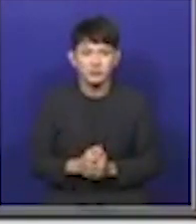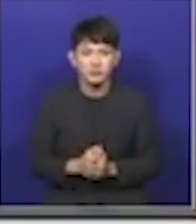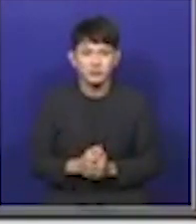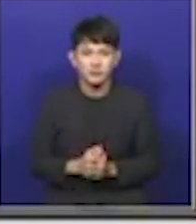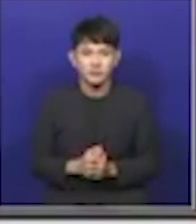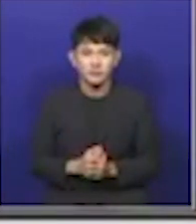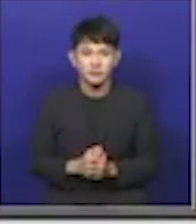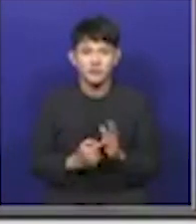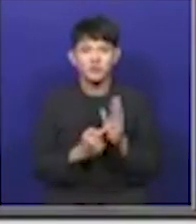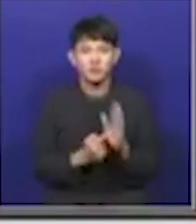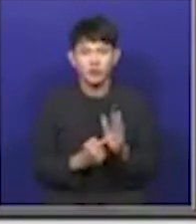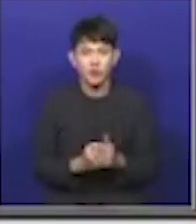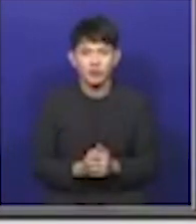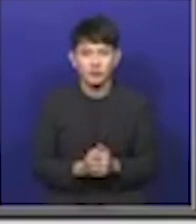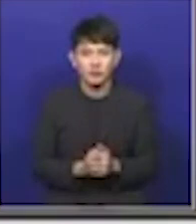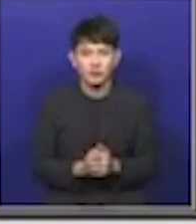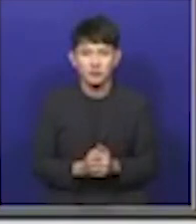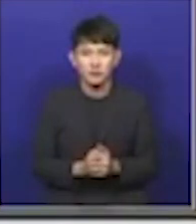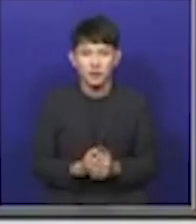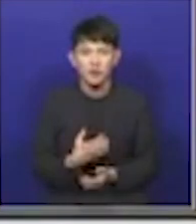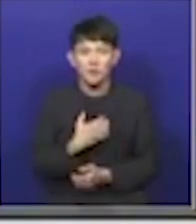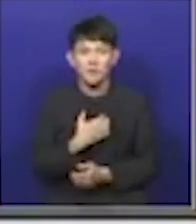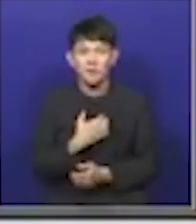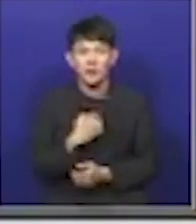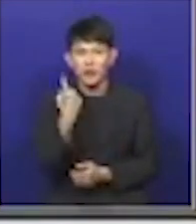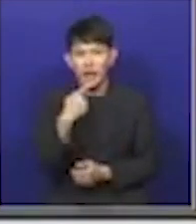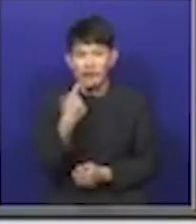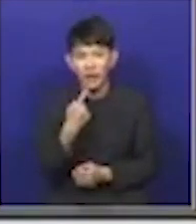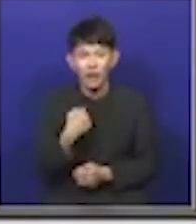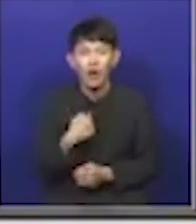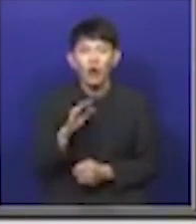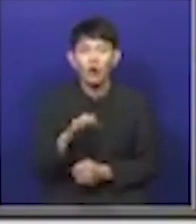คนตะวันออกกลางไม่อยากตัดแขนตัดขาเพราะเป็นเบาหวานฮะ